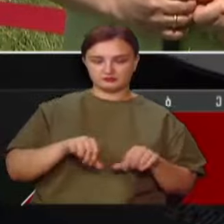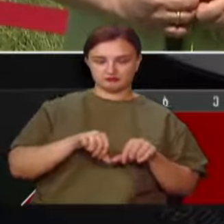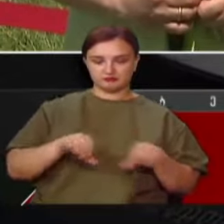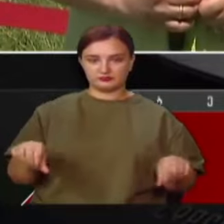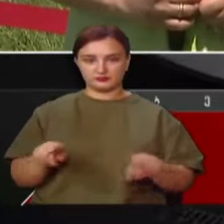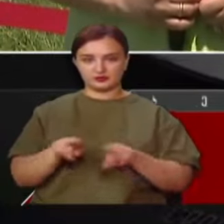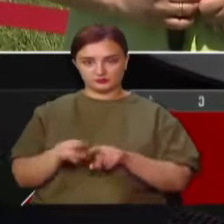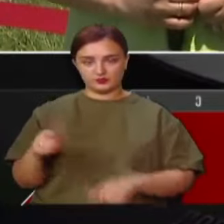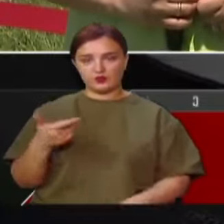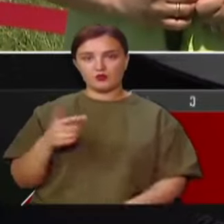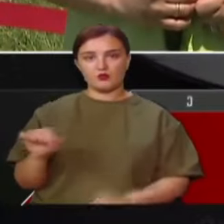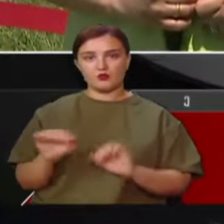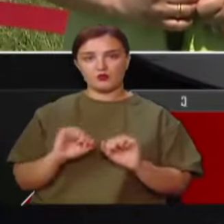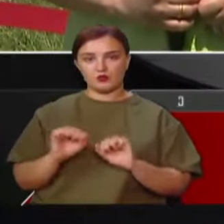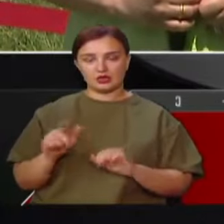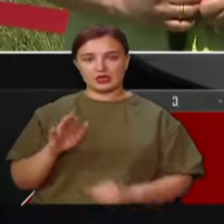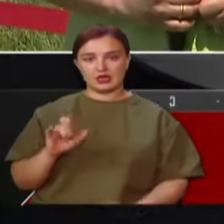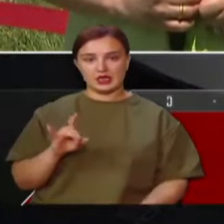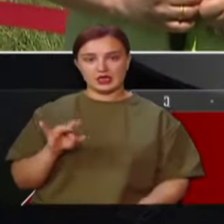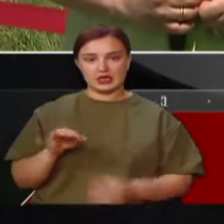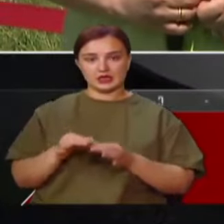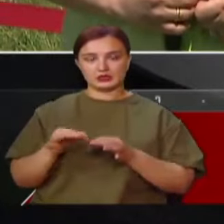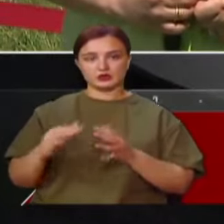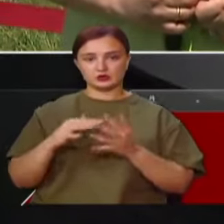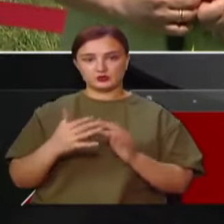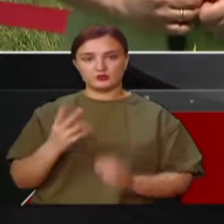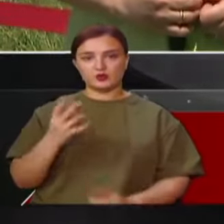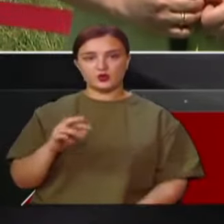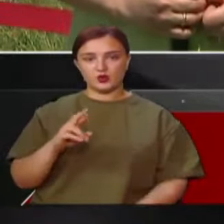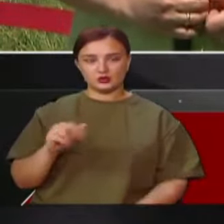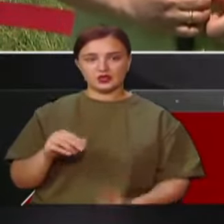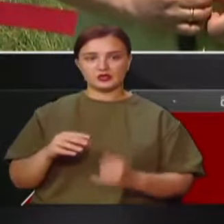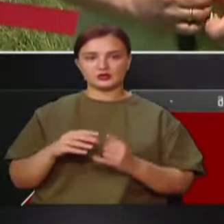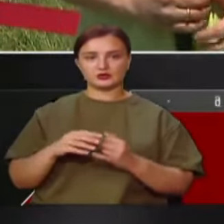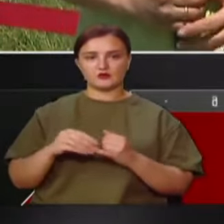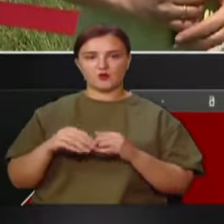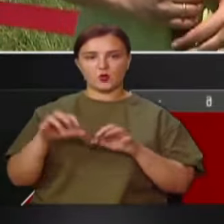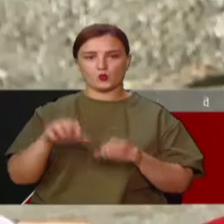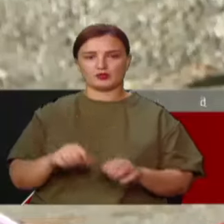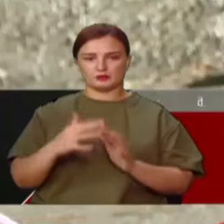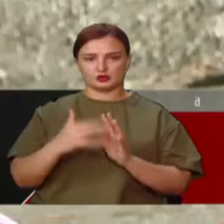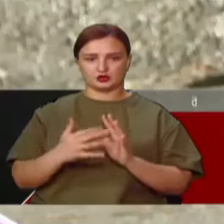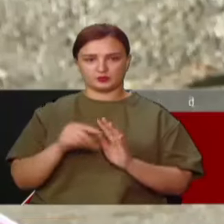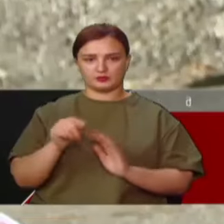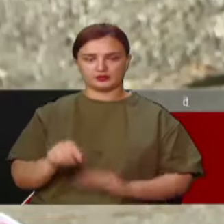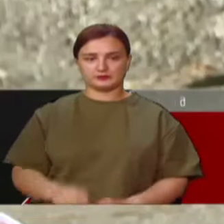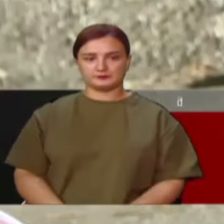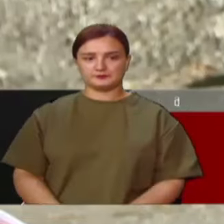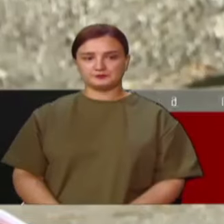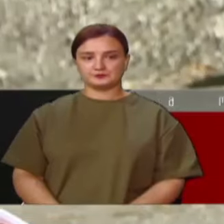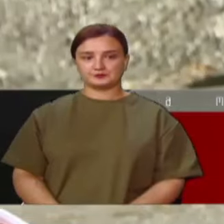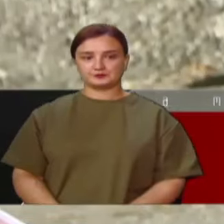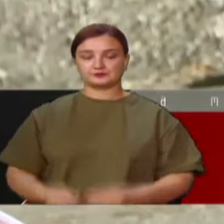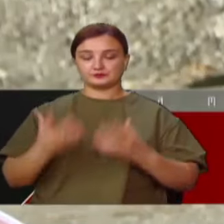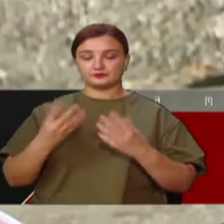გორისა და ქარელის მუნიციპალიტეტების სოფლებში, ყოდასა და ოკუპირებულ სოფელ წნერისთან. ეს წესრიგის მთავარი საკითხი